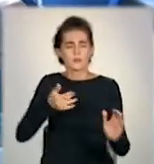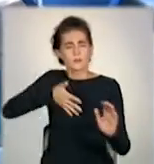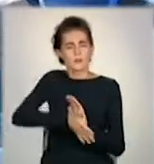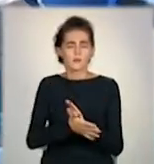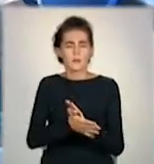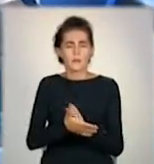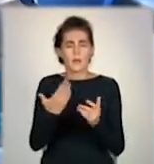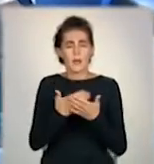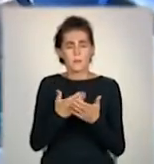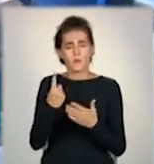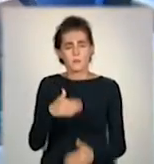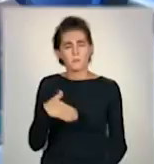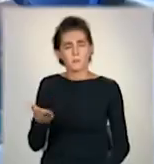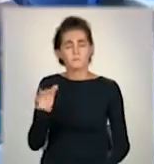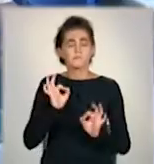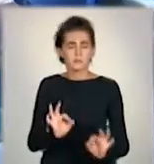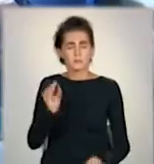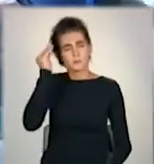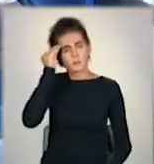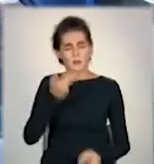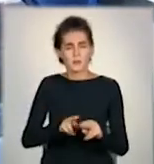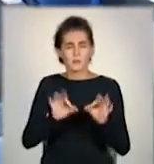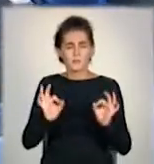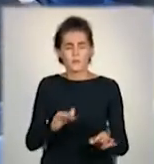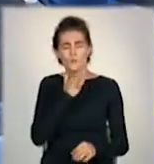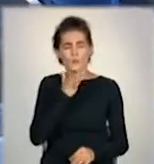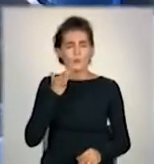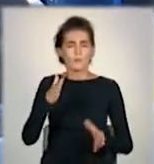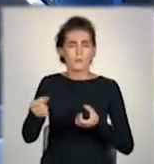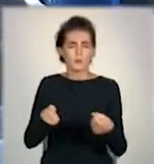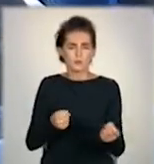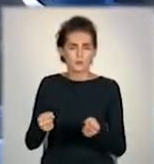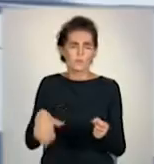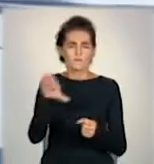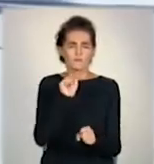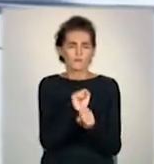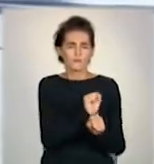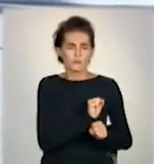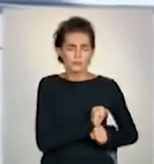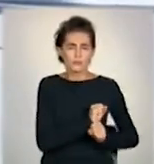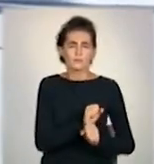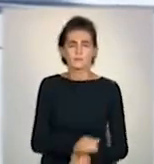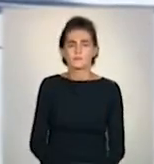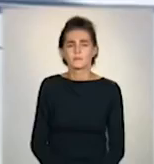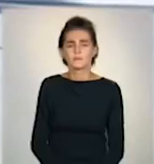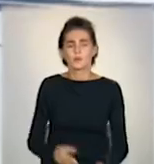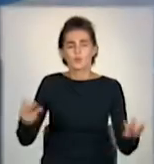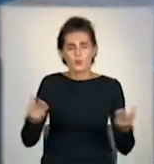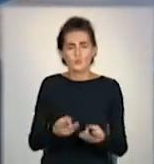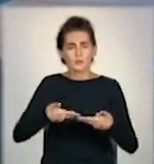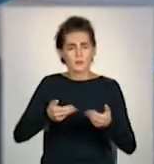з однієї сторони, правильна. Все-таки багато машин паркується